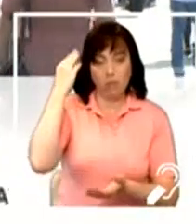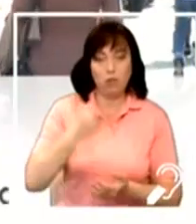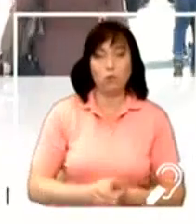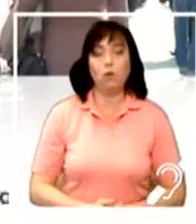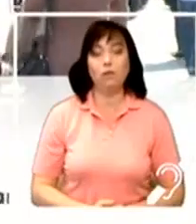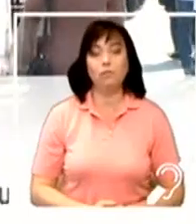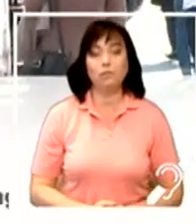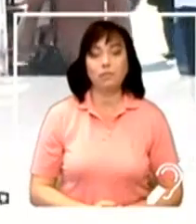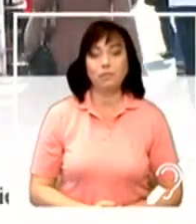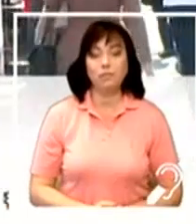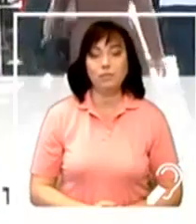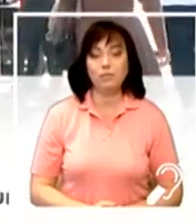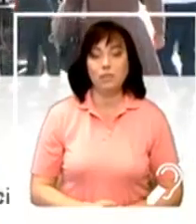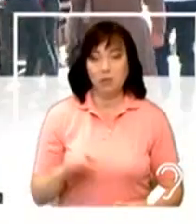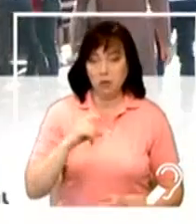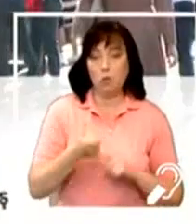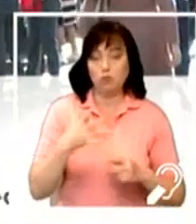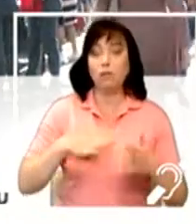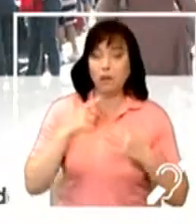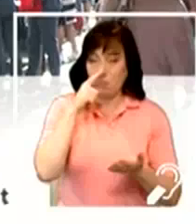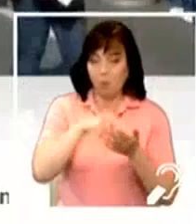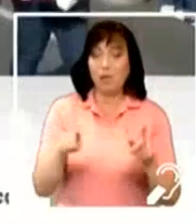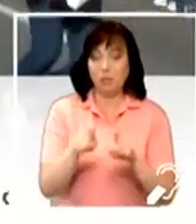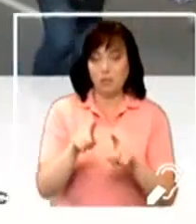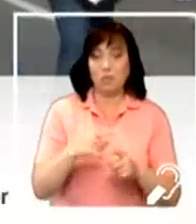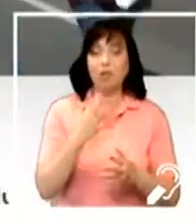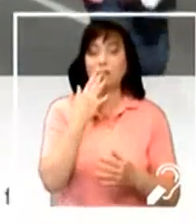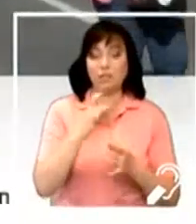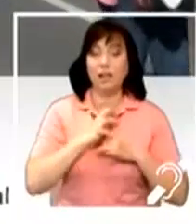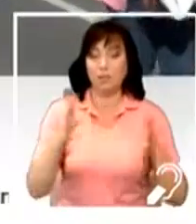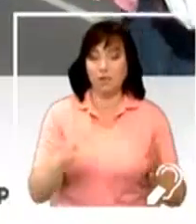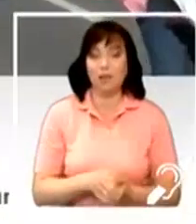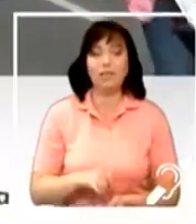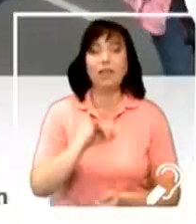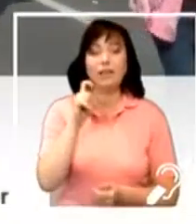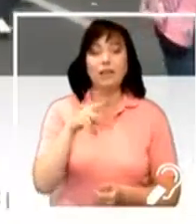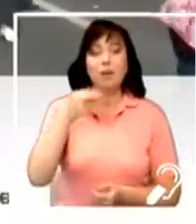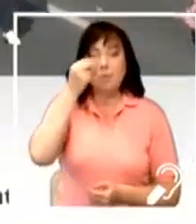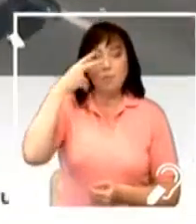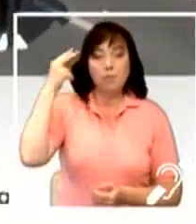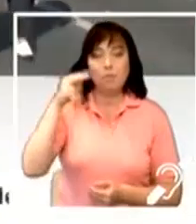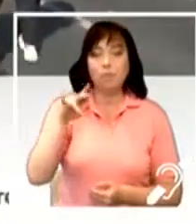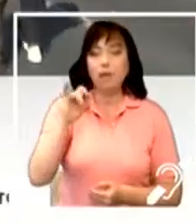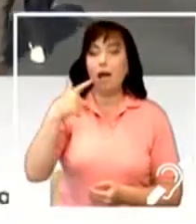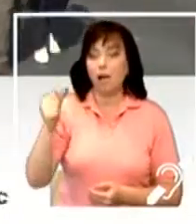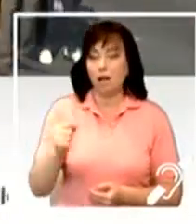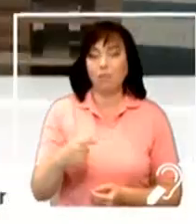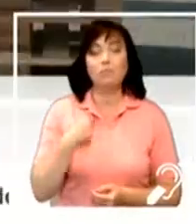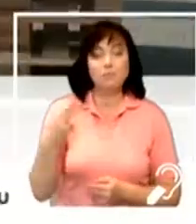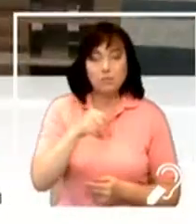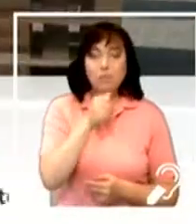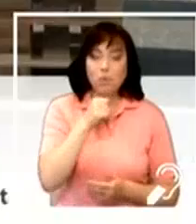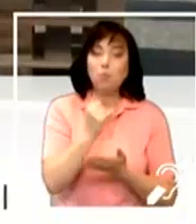really happy to be here on the day when you have the National Wine Festival. De la Praga. De la Praga am venit să gustăm puțin